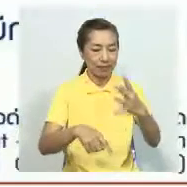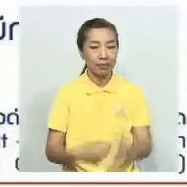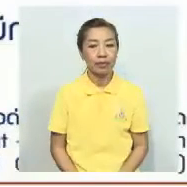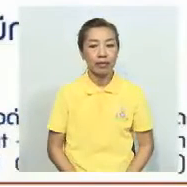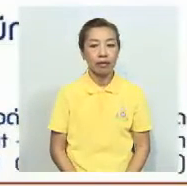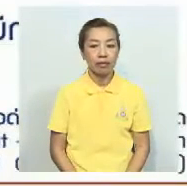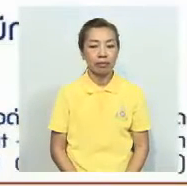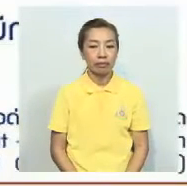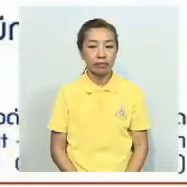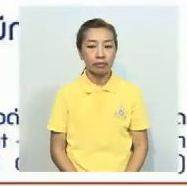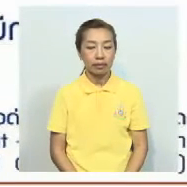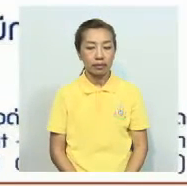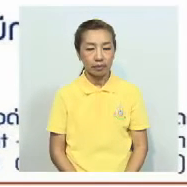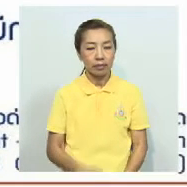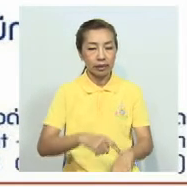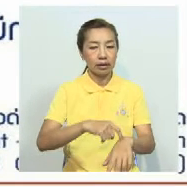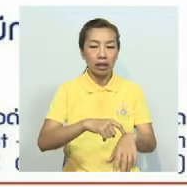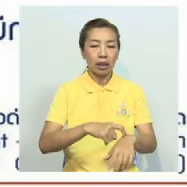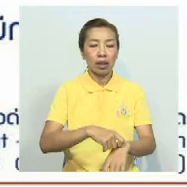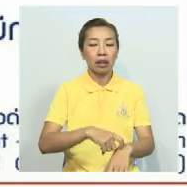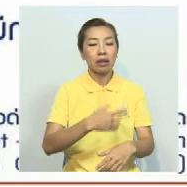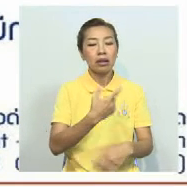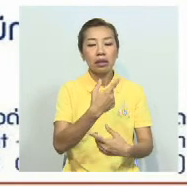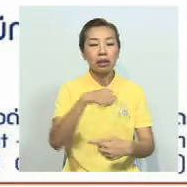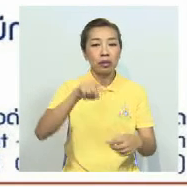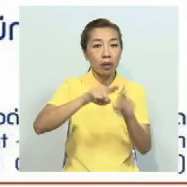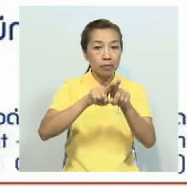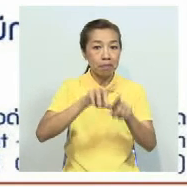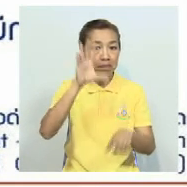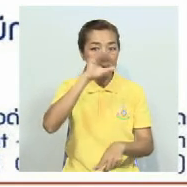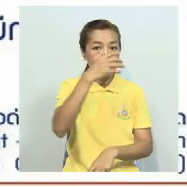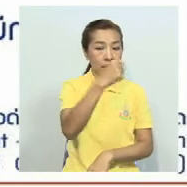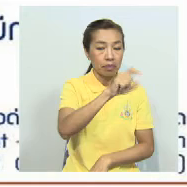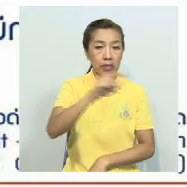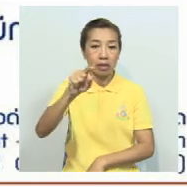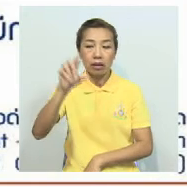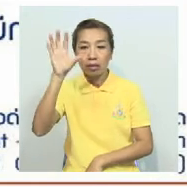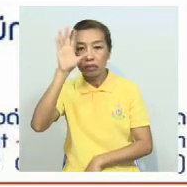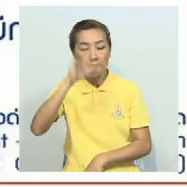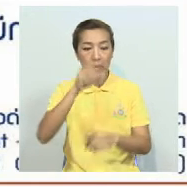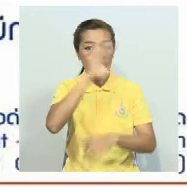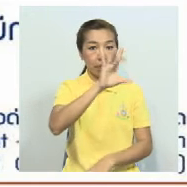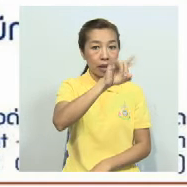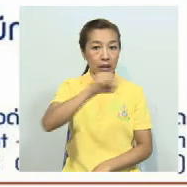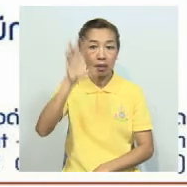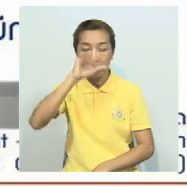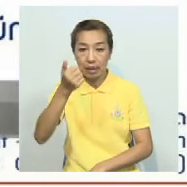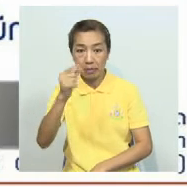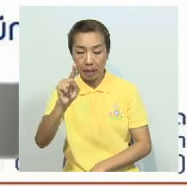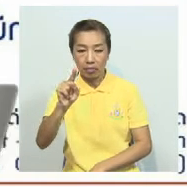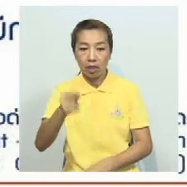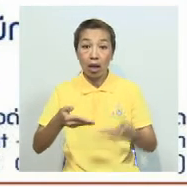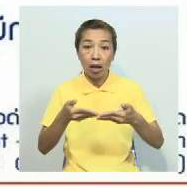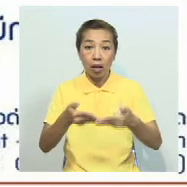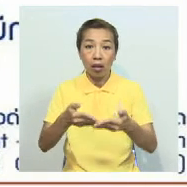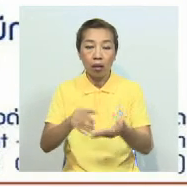13นาฬิกากรมเจ้าท่าประกาศปิดการจราจรทางน้ำเพื่อเตรียมความพร้อมร่วมกับกองทัพเรือในการรักษาความปลอดภัยในวันซ้อมง